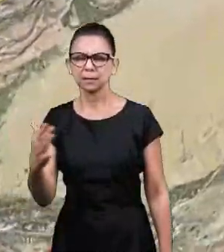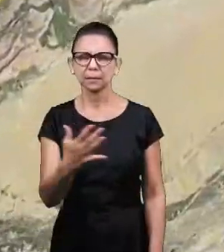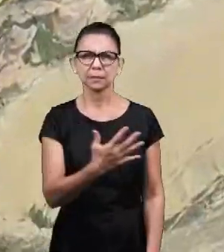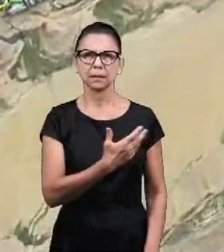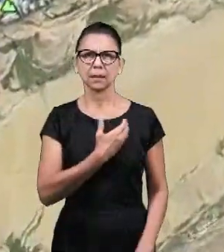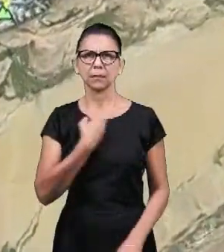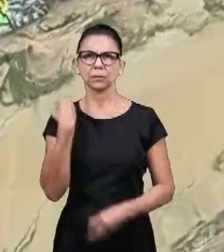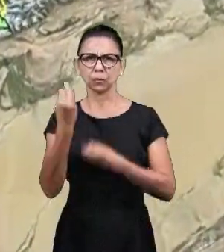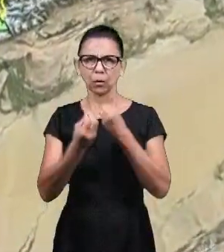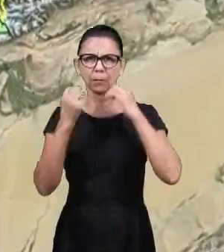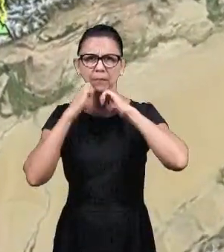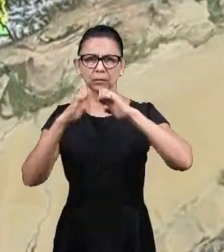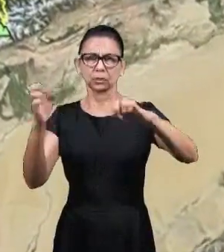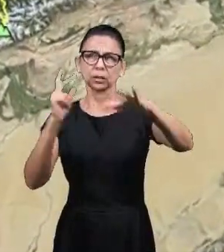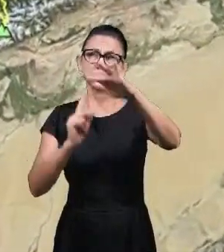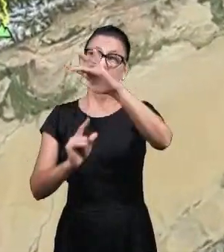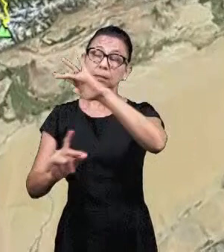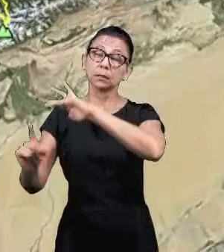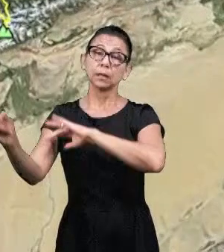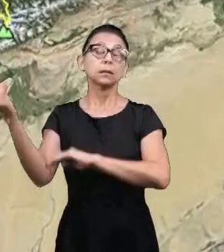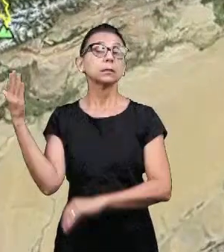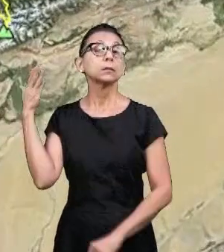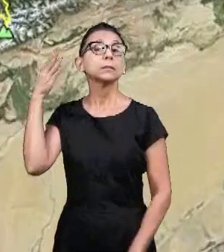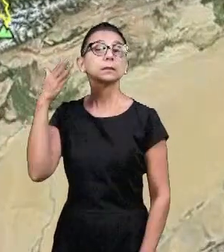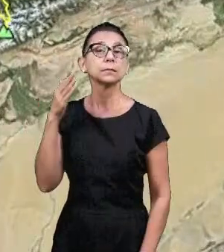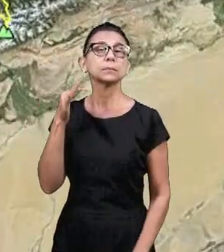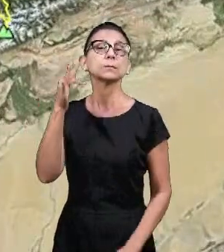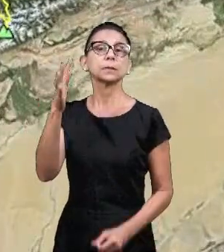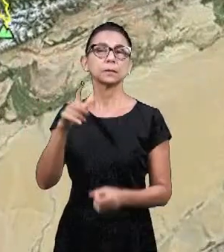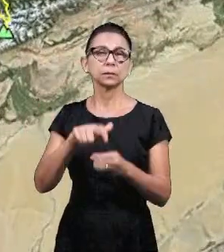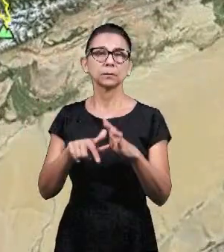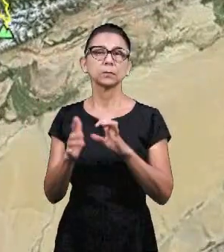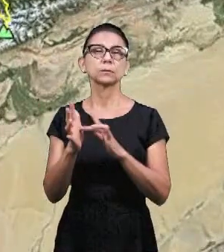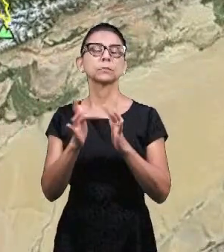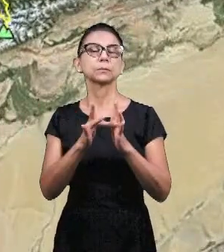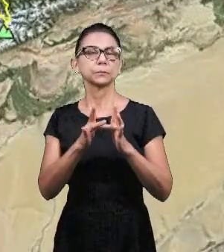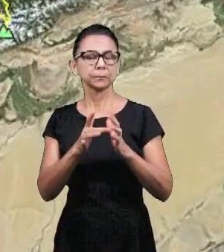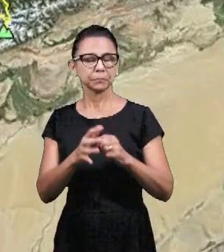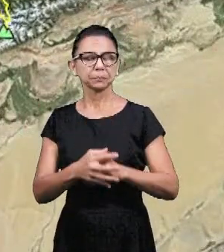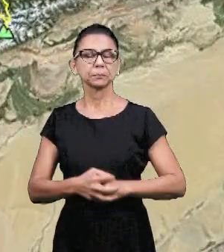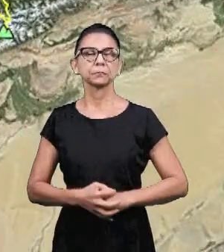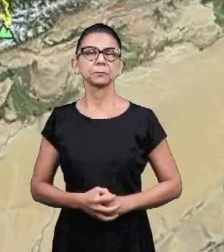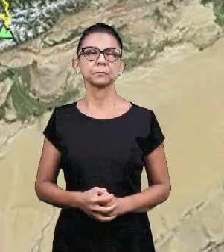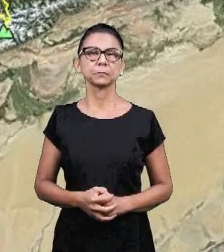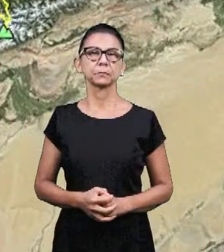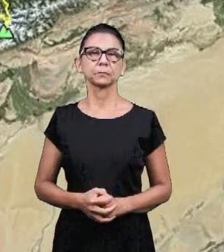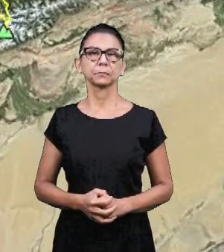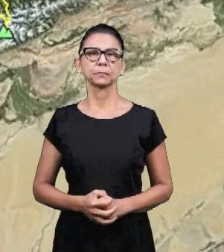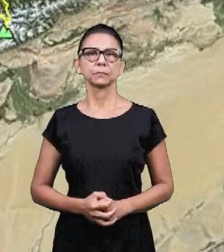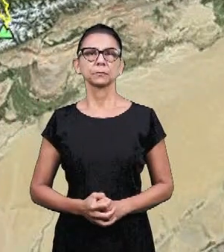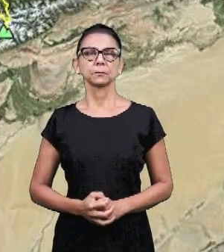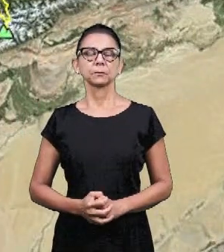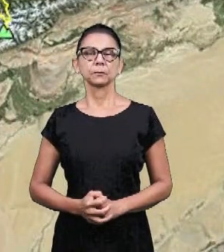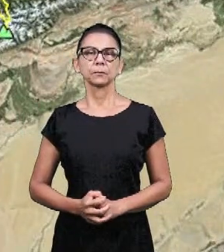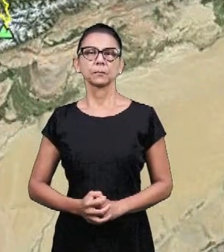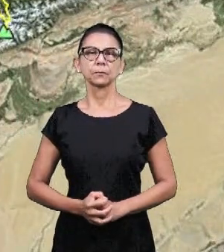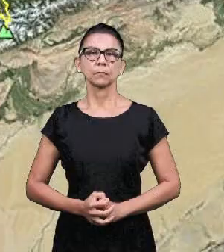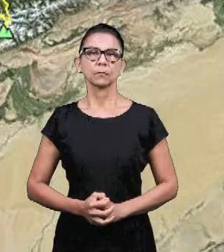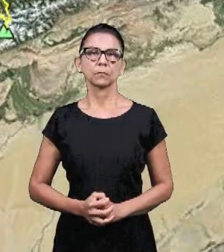par l'évangile éternel et par le message du retour imminent du Seigneur Jésus.